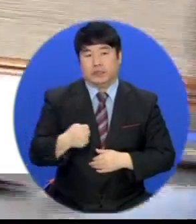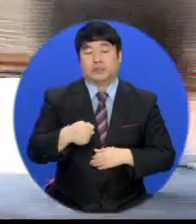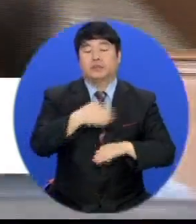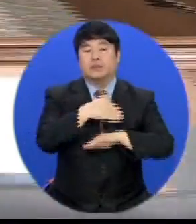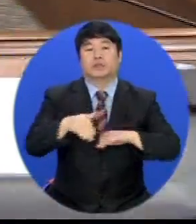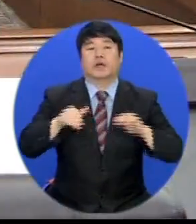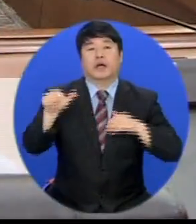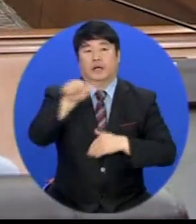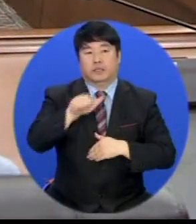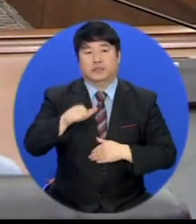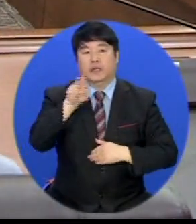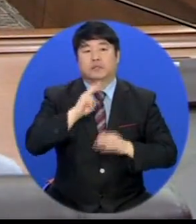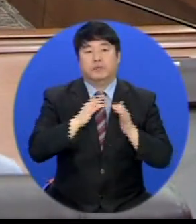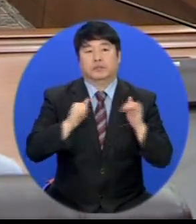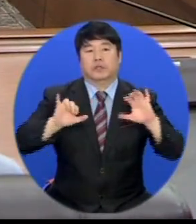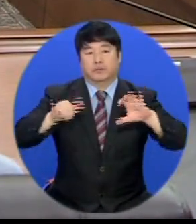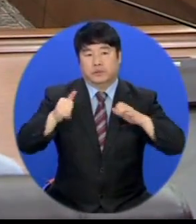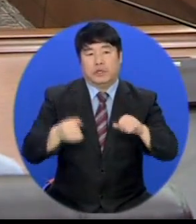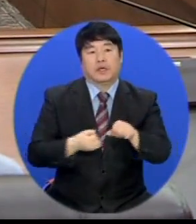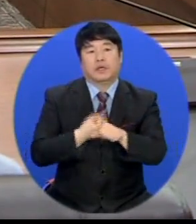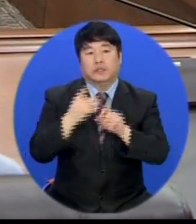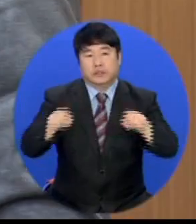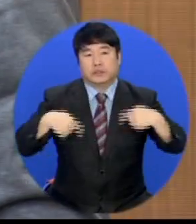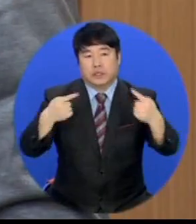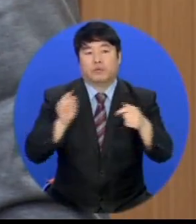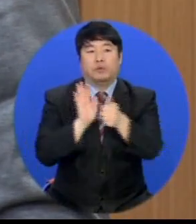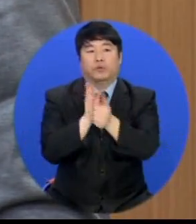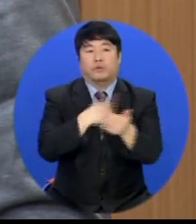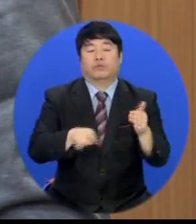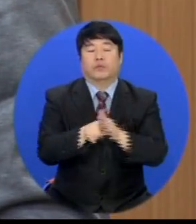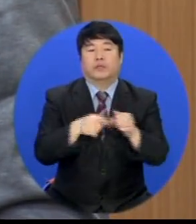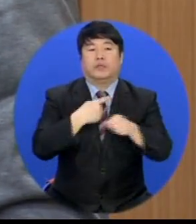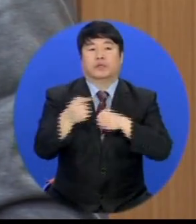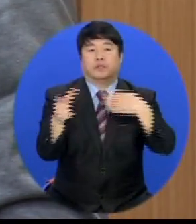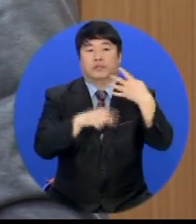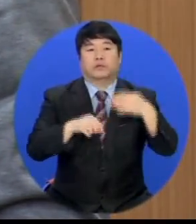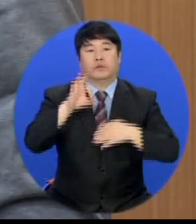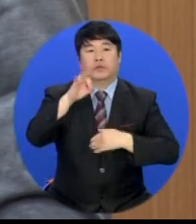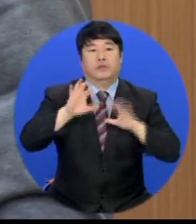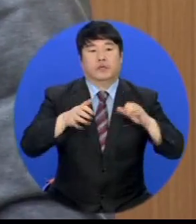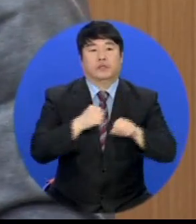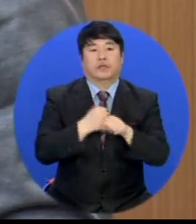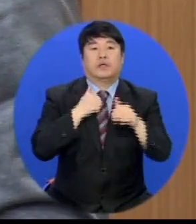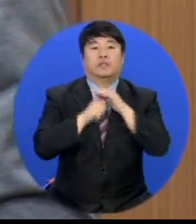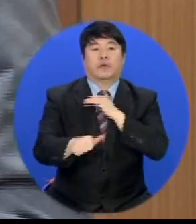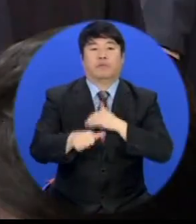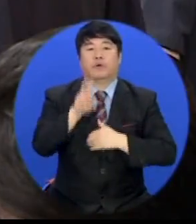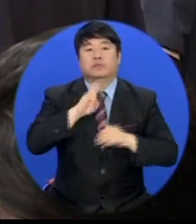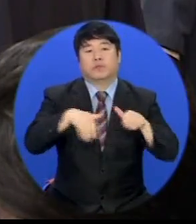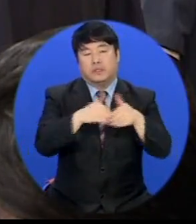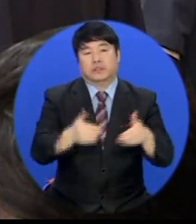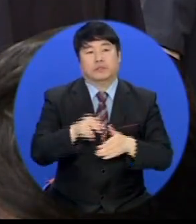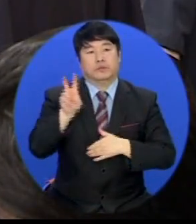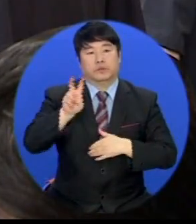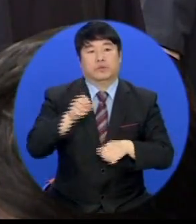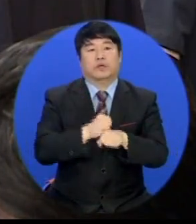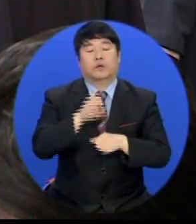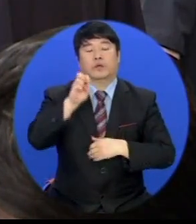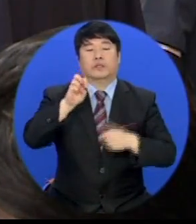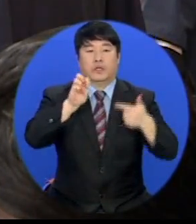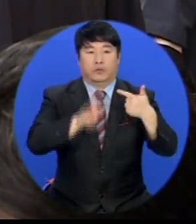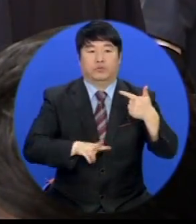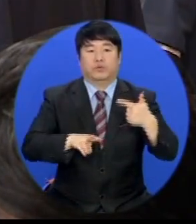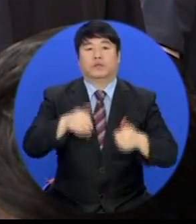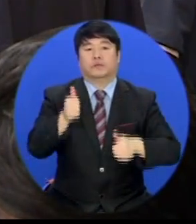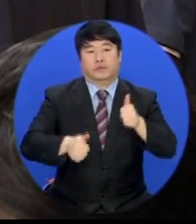뮤지션들의 세계 진출을 돕기 위한 프로그램으로 내년 4월에는 10개 나라의 대표 밴드 20개 팀이 나주에서